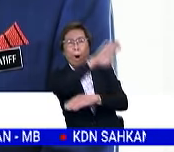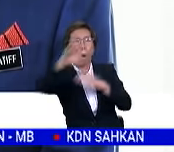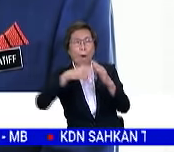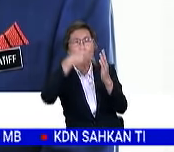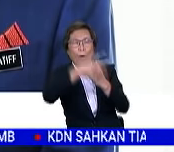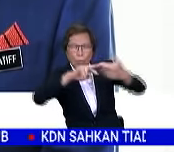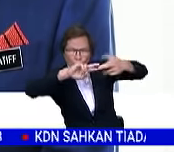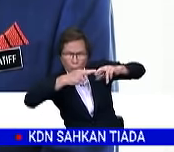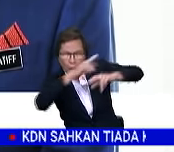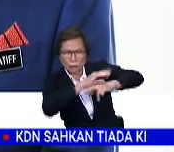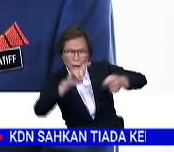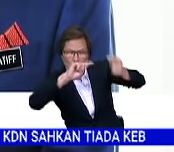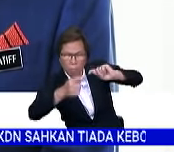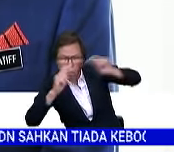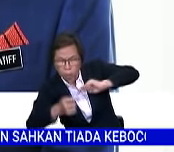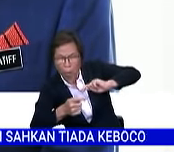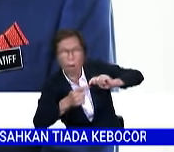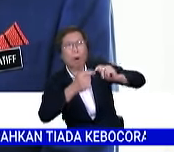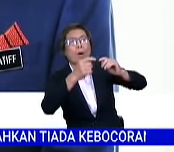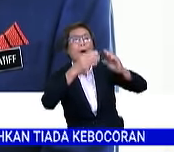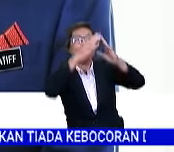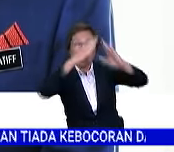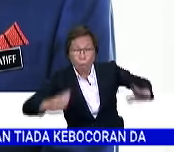projek baik pulih dan pengubahsuaian itu sebanyak